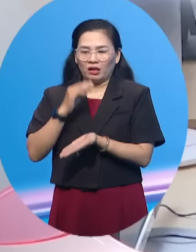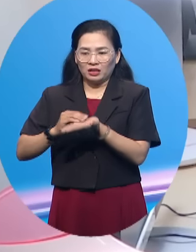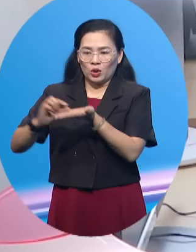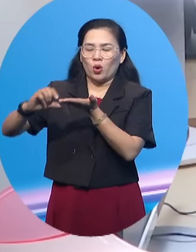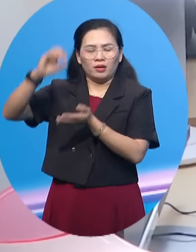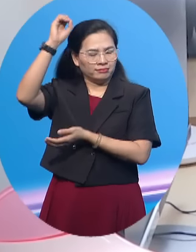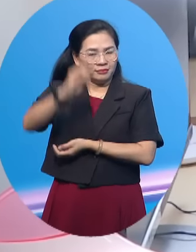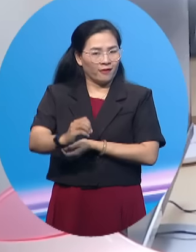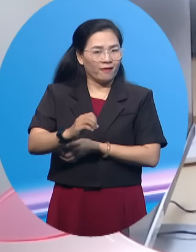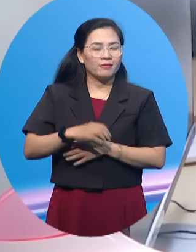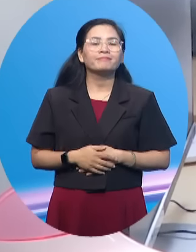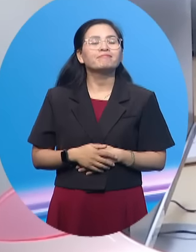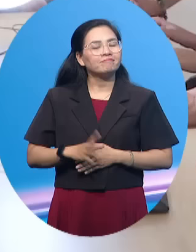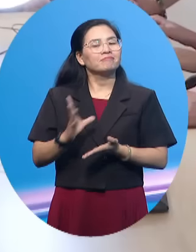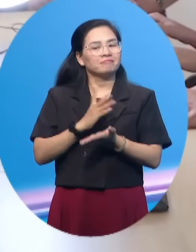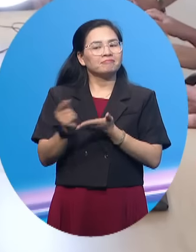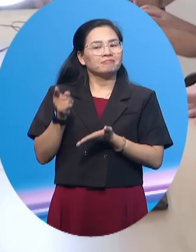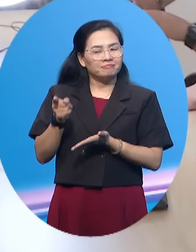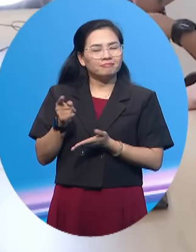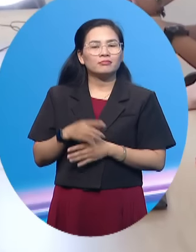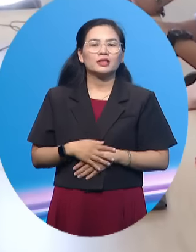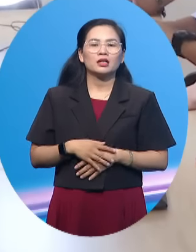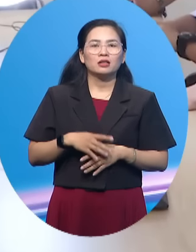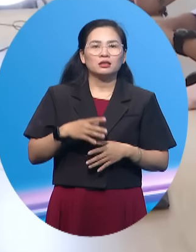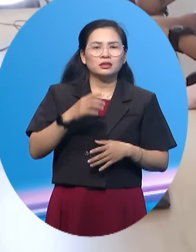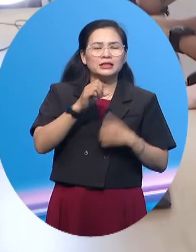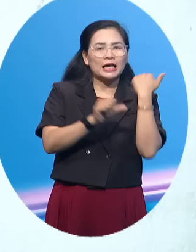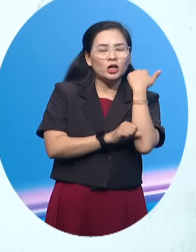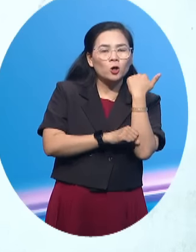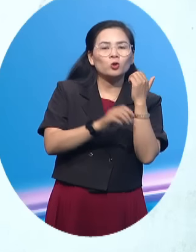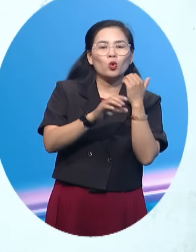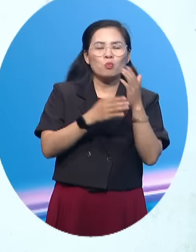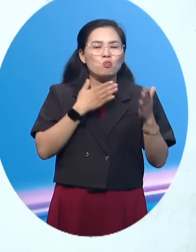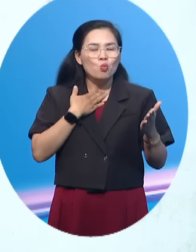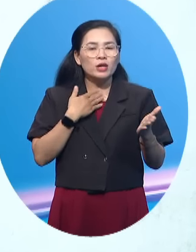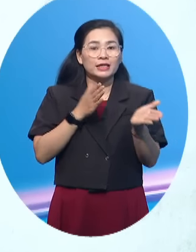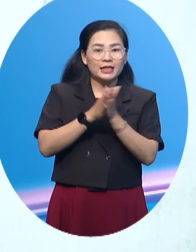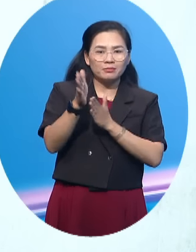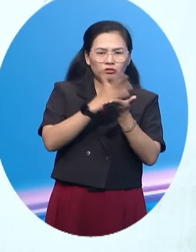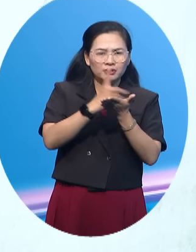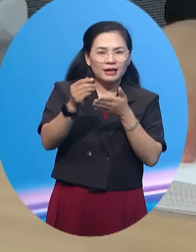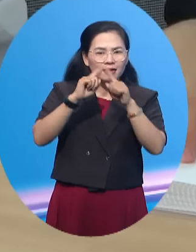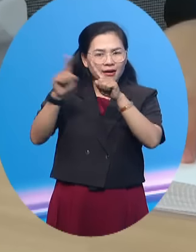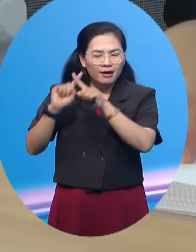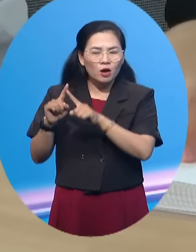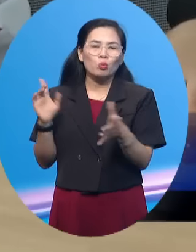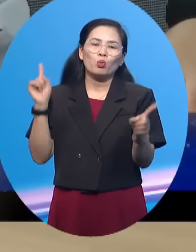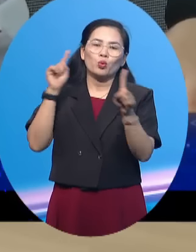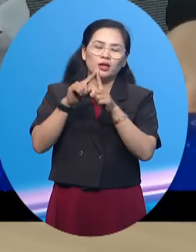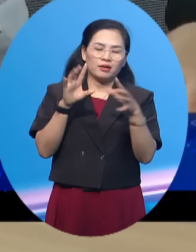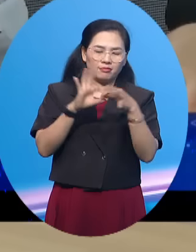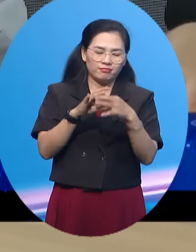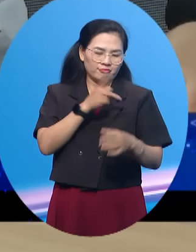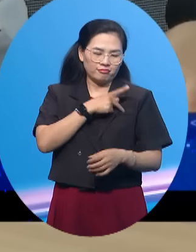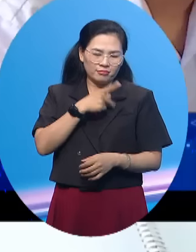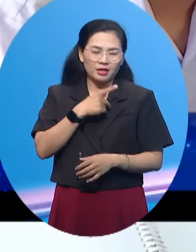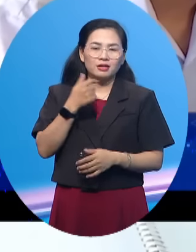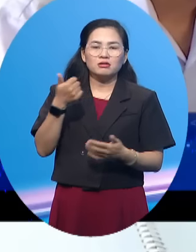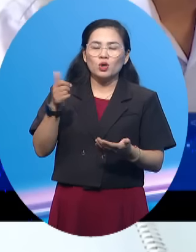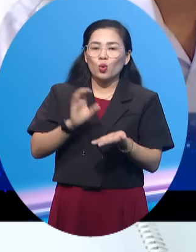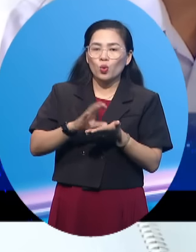có. Cùng với dự án này, Sài Gòn Co-op cũng có kế hoạch thực hiện nhiều chương trình có quy mô sâu rộng hơn để kết nối với khách hàng, nhà cung